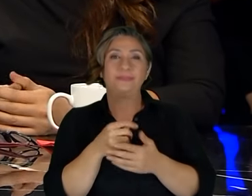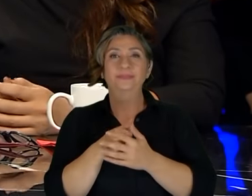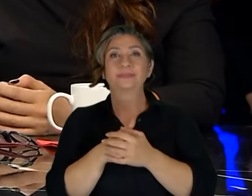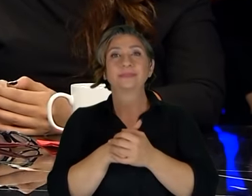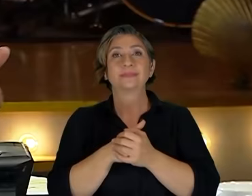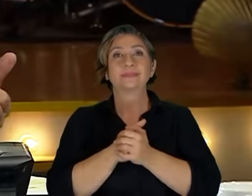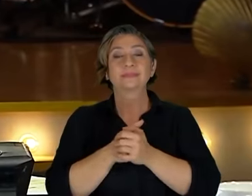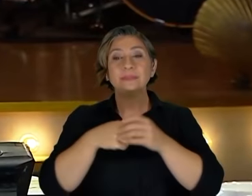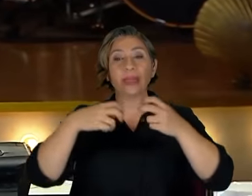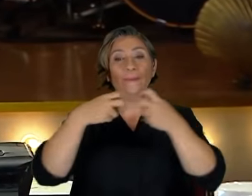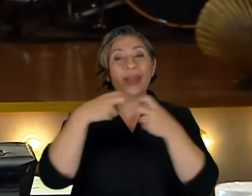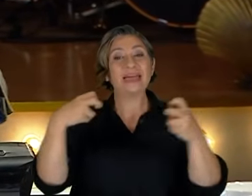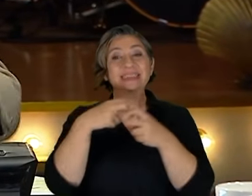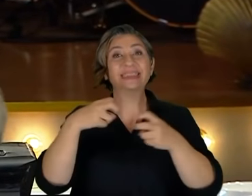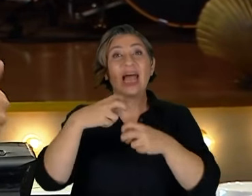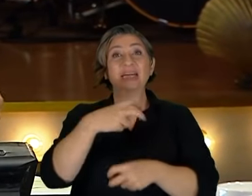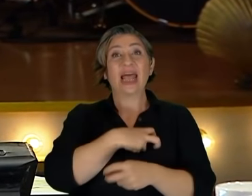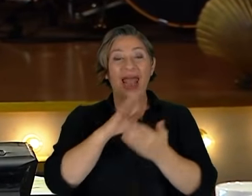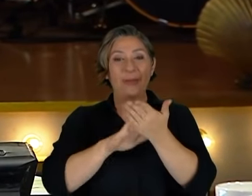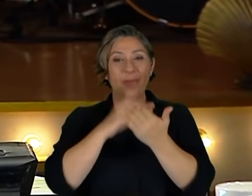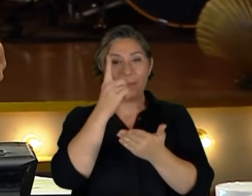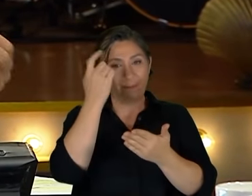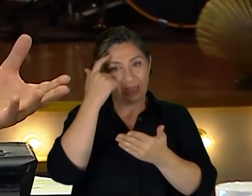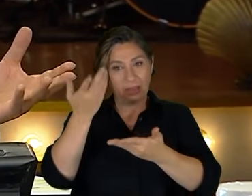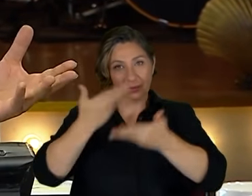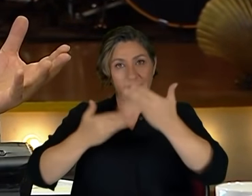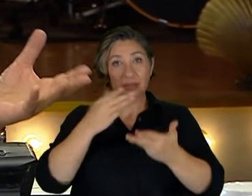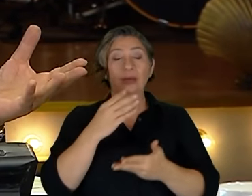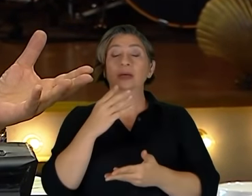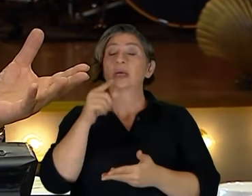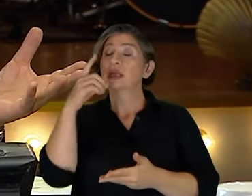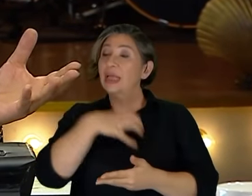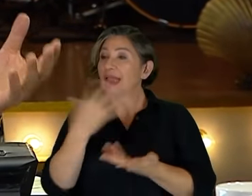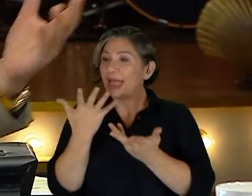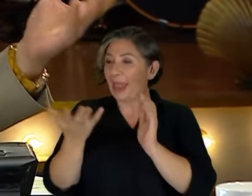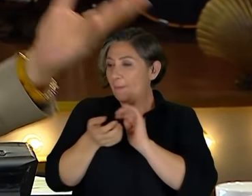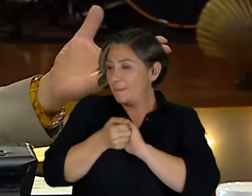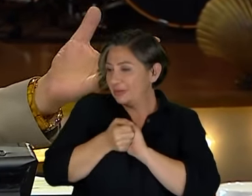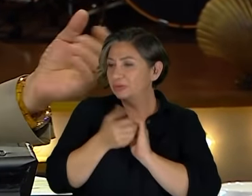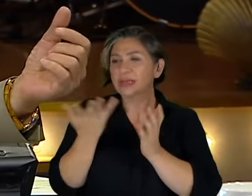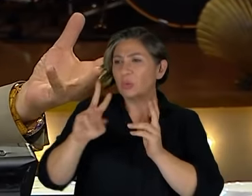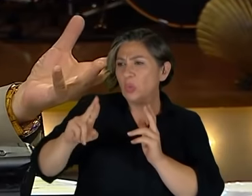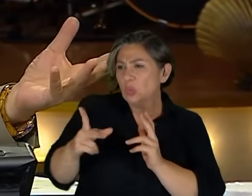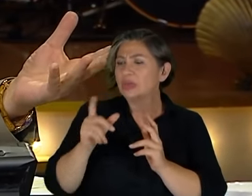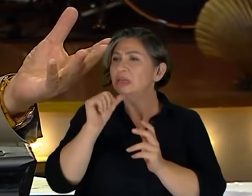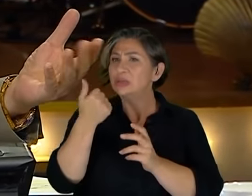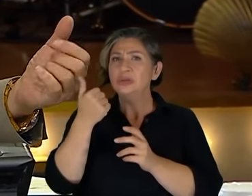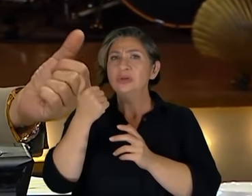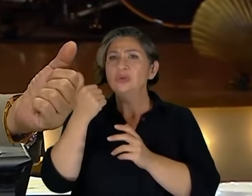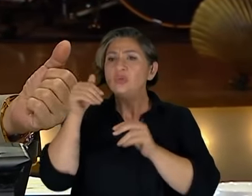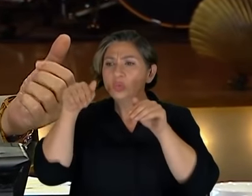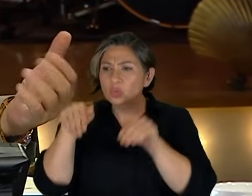Peki plastik aşkların elimde bir bilgisi var. Kendinizle ne kadar barışıksınız ya da küs... Hiç düştünüz